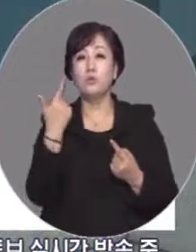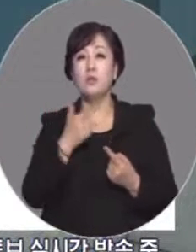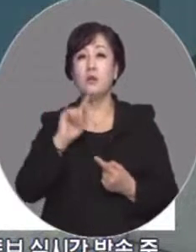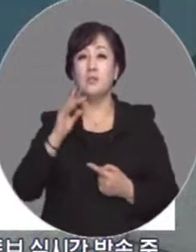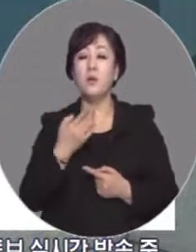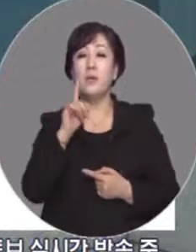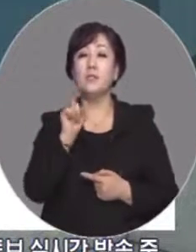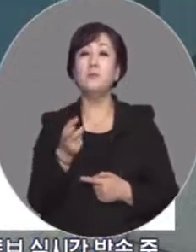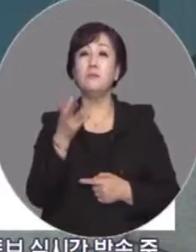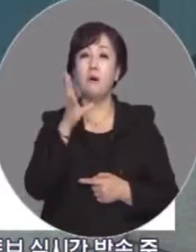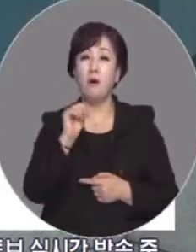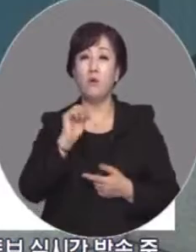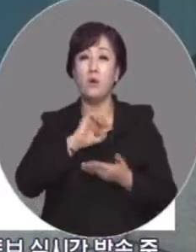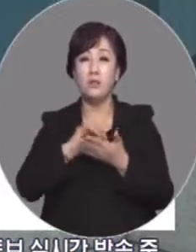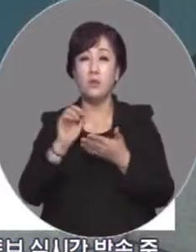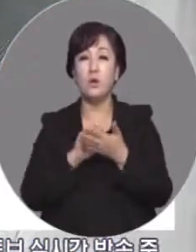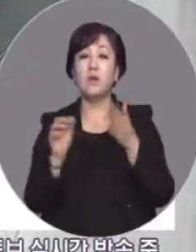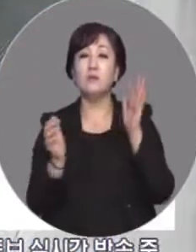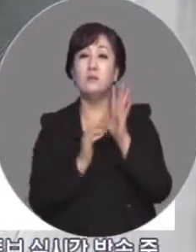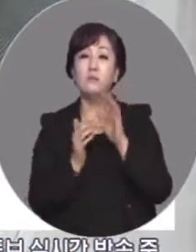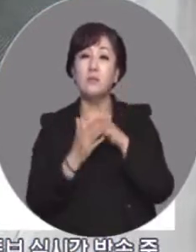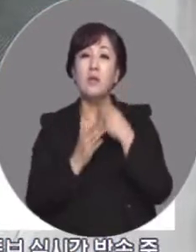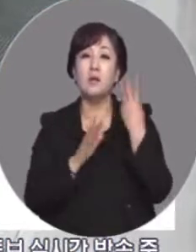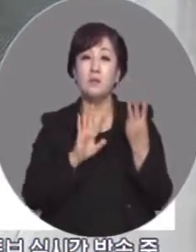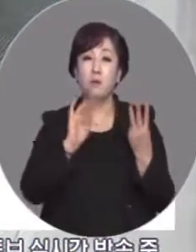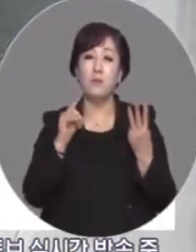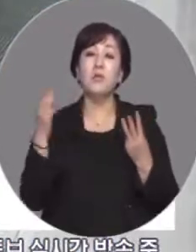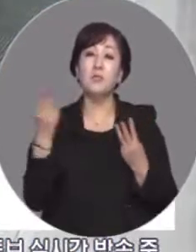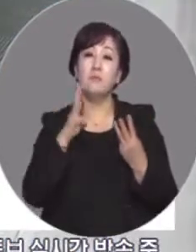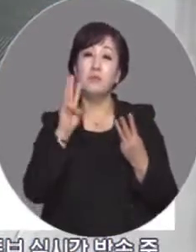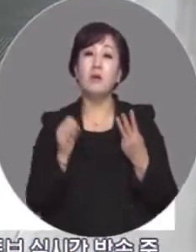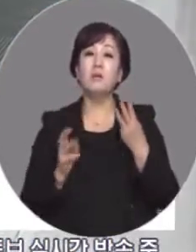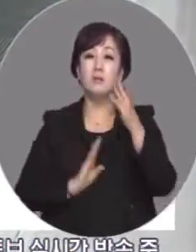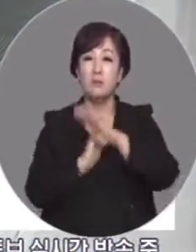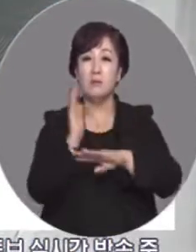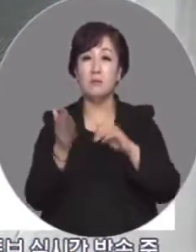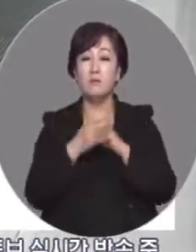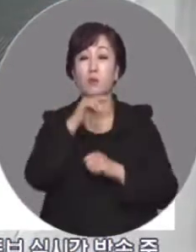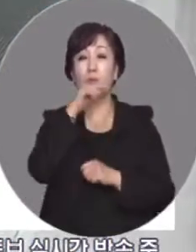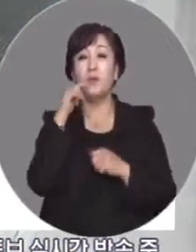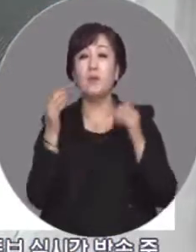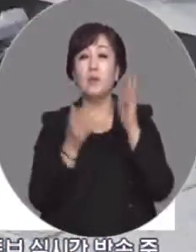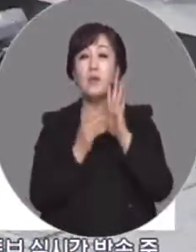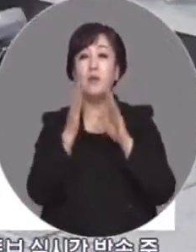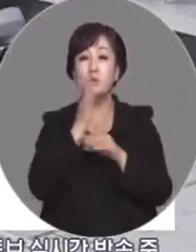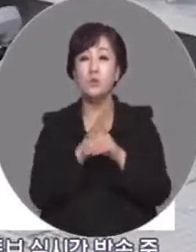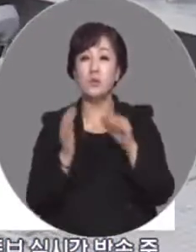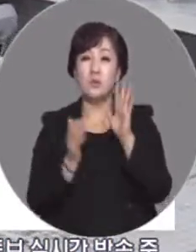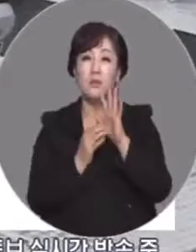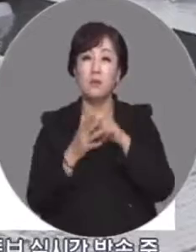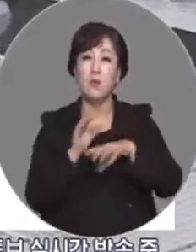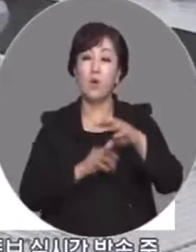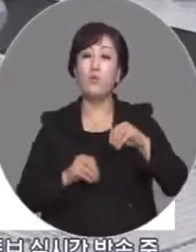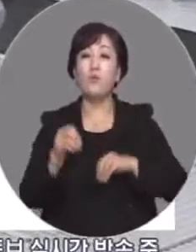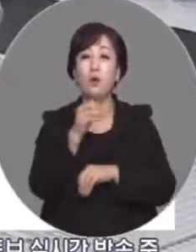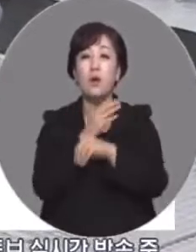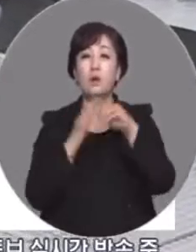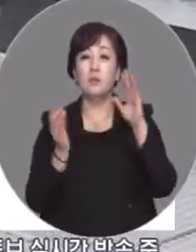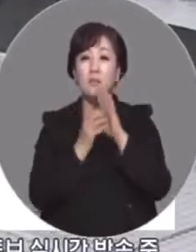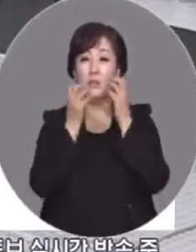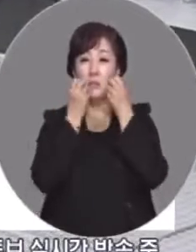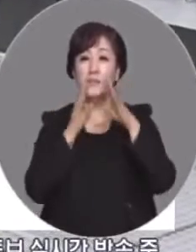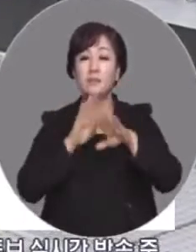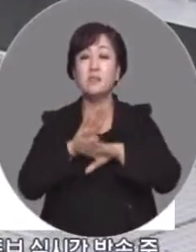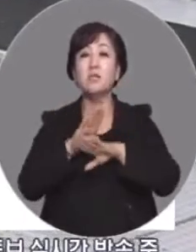6,410억 원을 기록했습니다. 지난해 3분기 3천억 원이 넘는 영업 적자를 기록했던 현대차는 부가가치가 높은